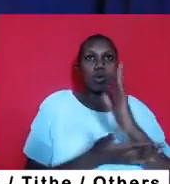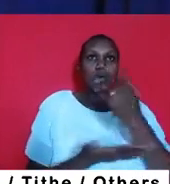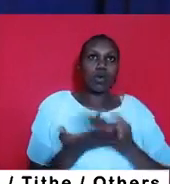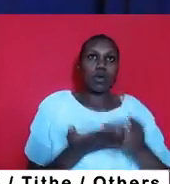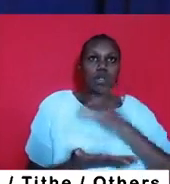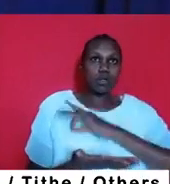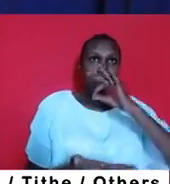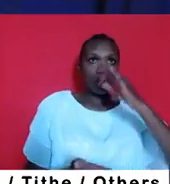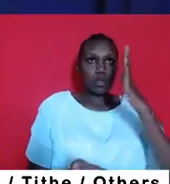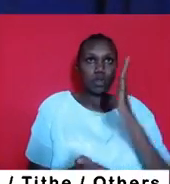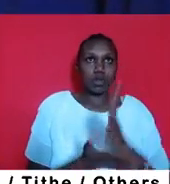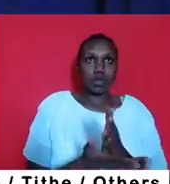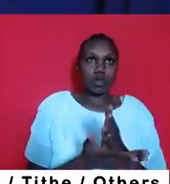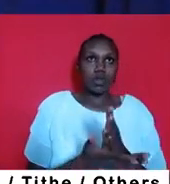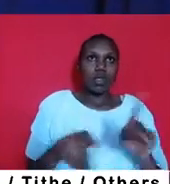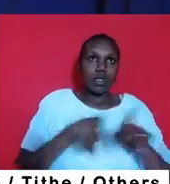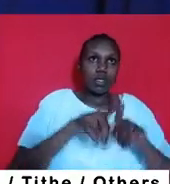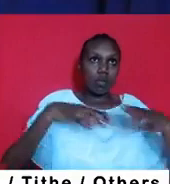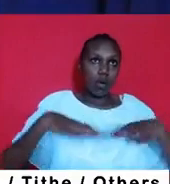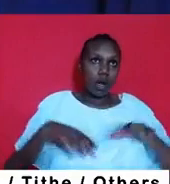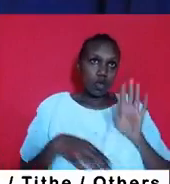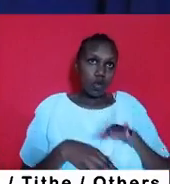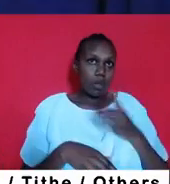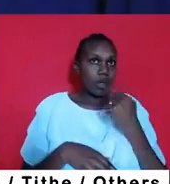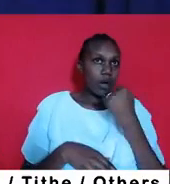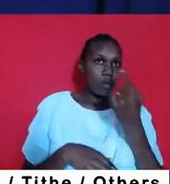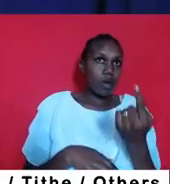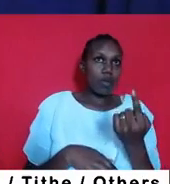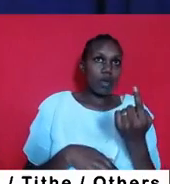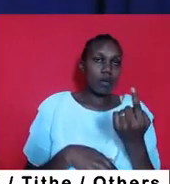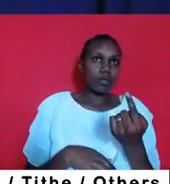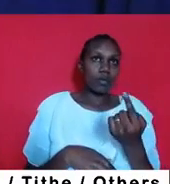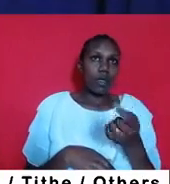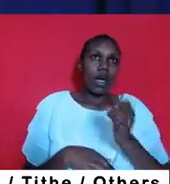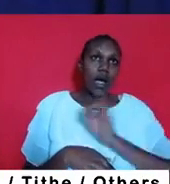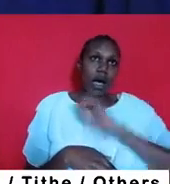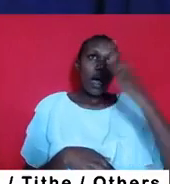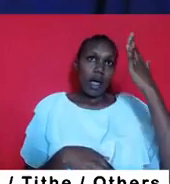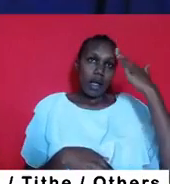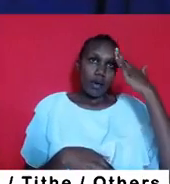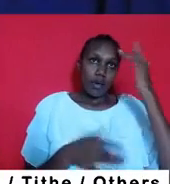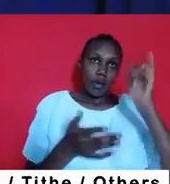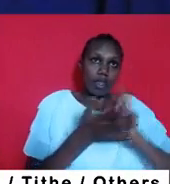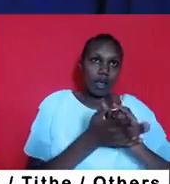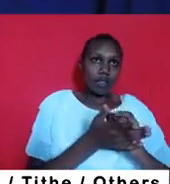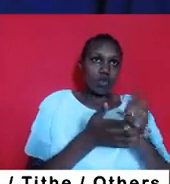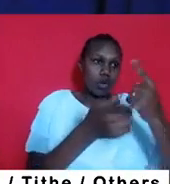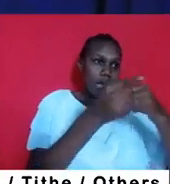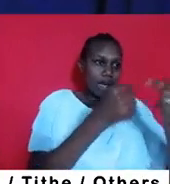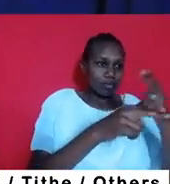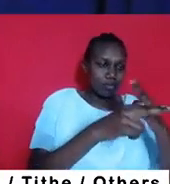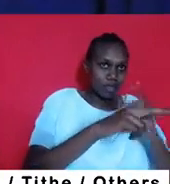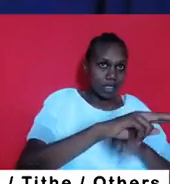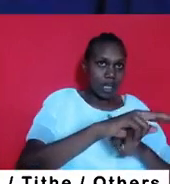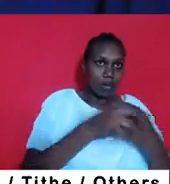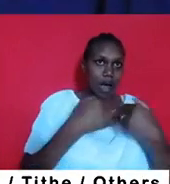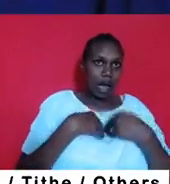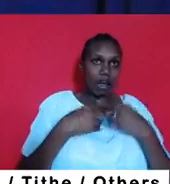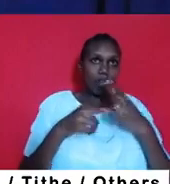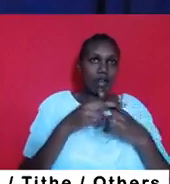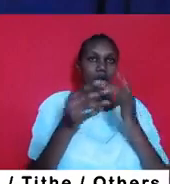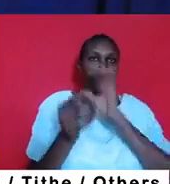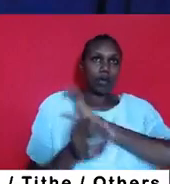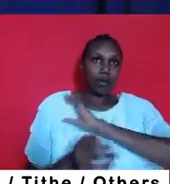na kweli. Yule mwanamke akamwambia, najua ya kuwa yuaja Masihi aitwaye